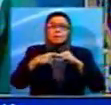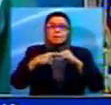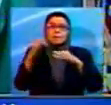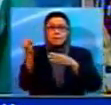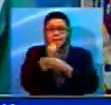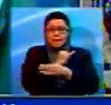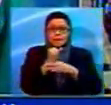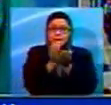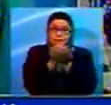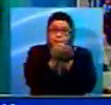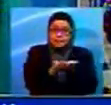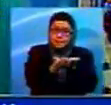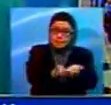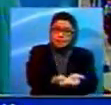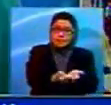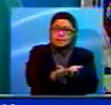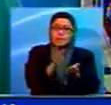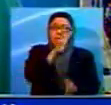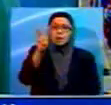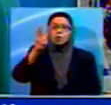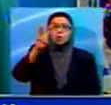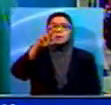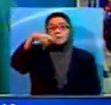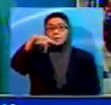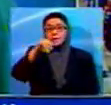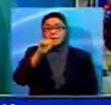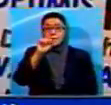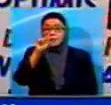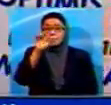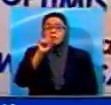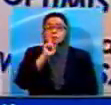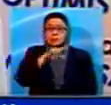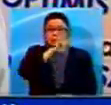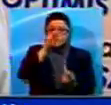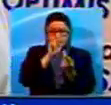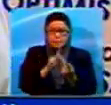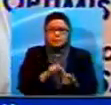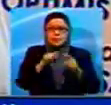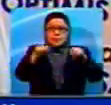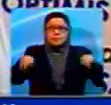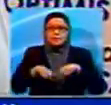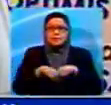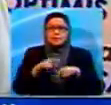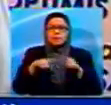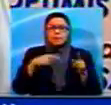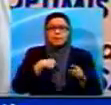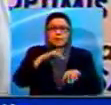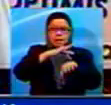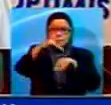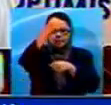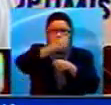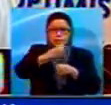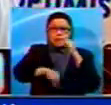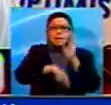industri pelabuhan ni adalah salah satu platform jaatan kosong lebih daripada 73